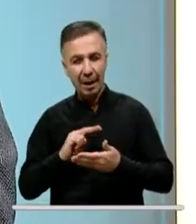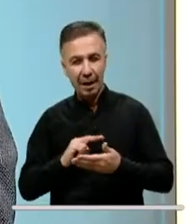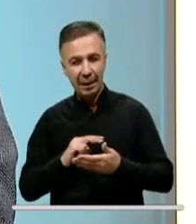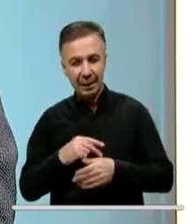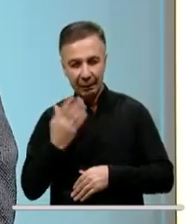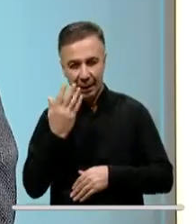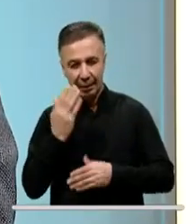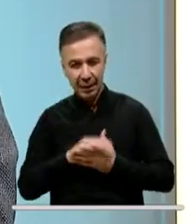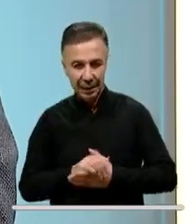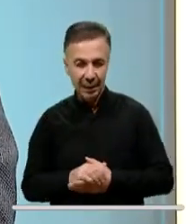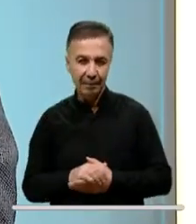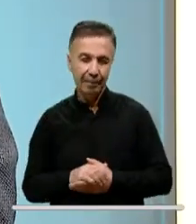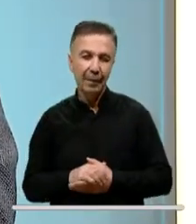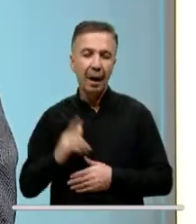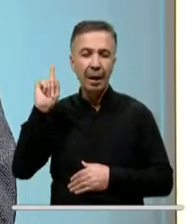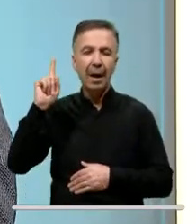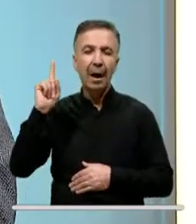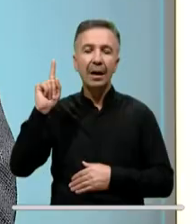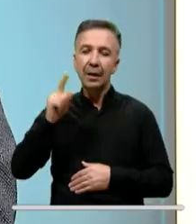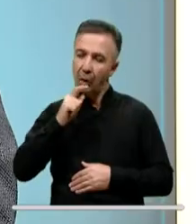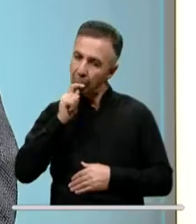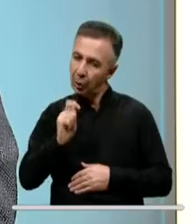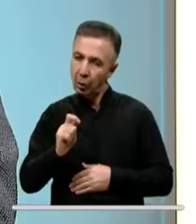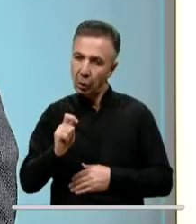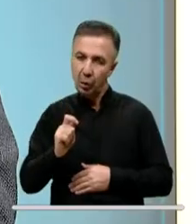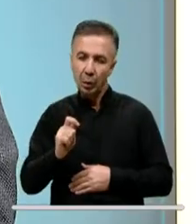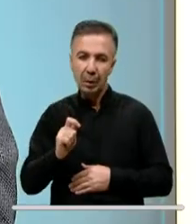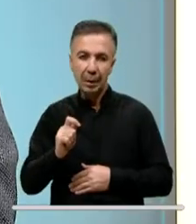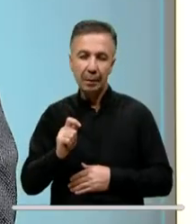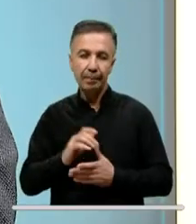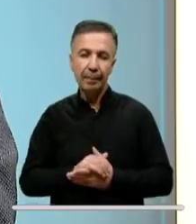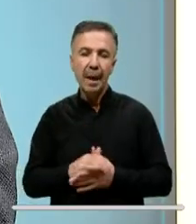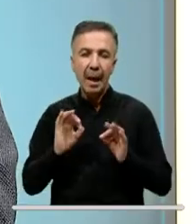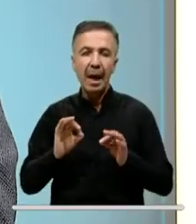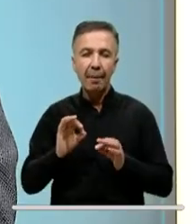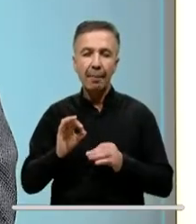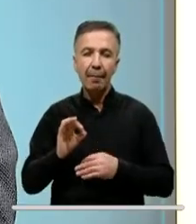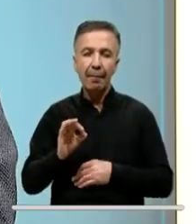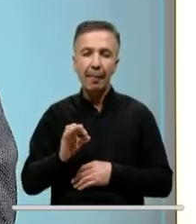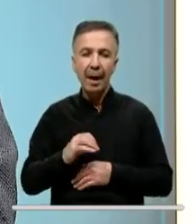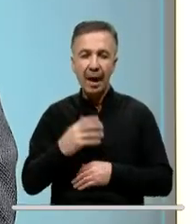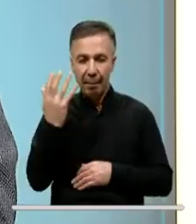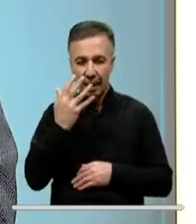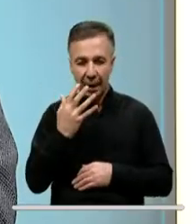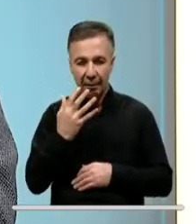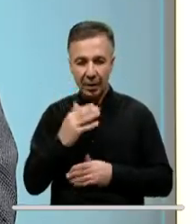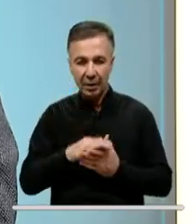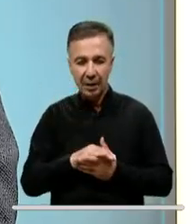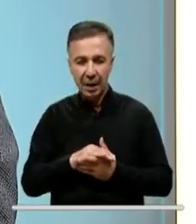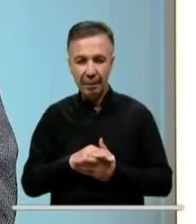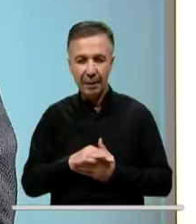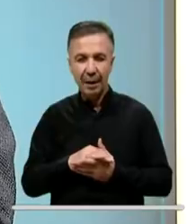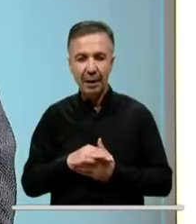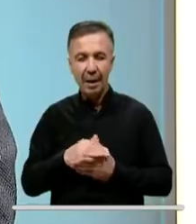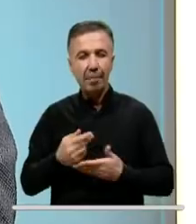manasıyla Allah'ın kelamıdır. Hem lafzı hem de manasıyla mucizedir.